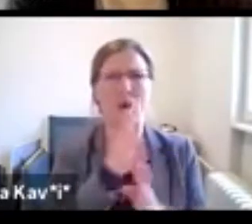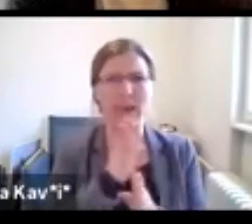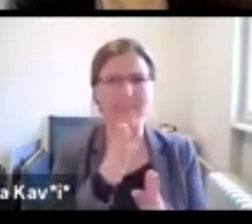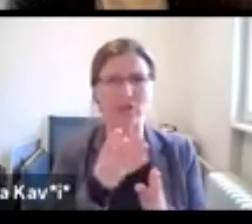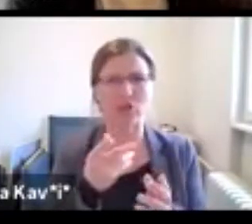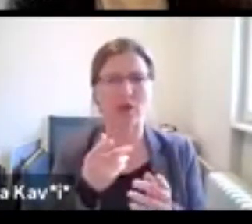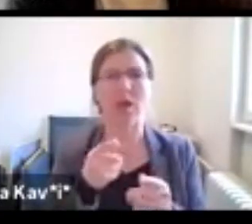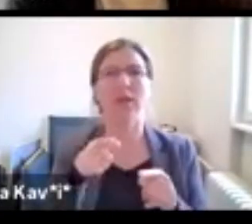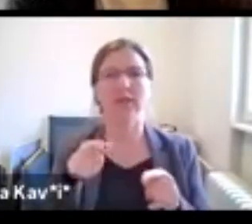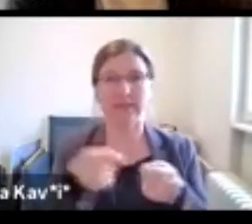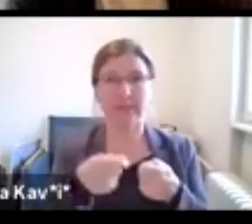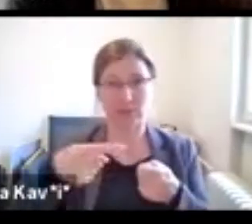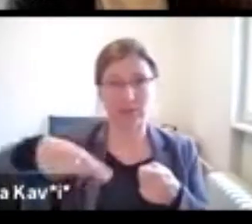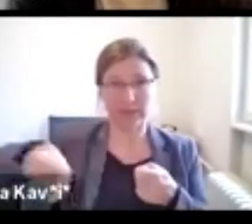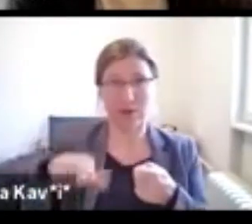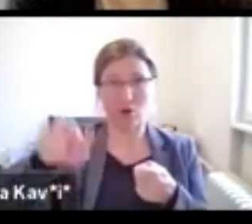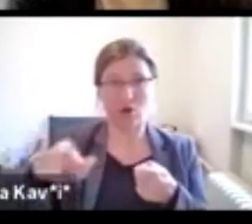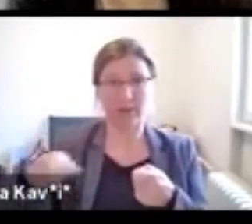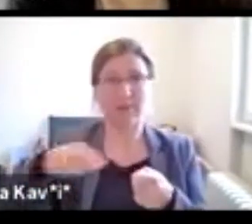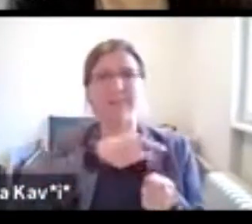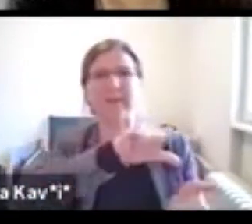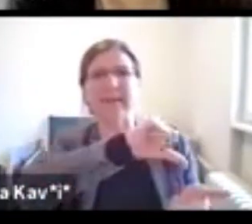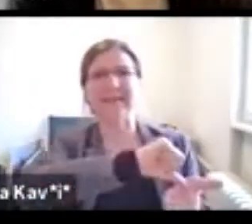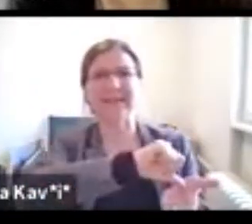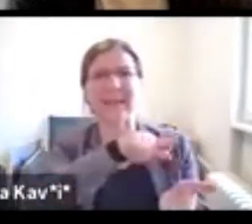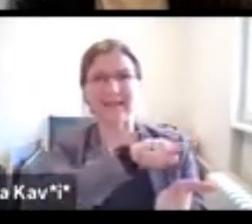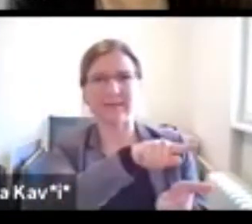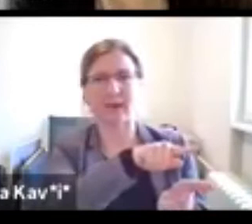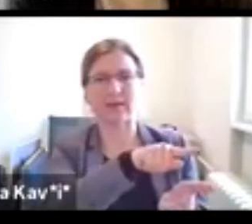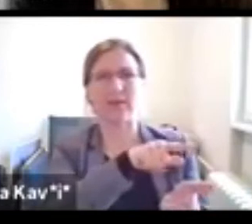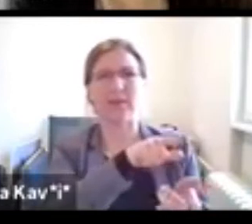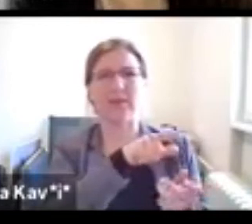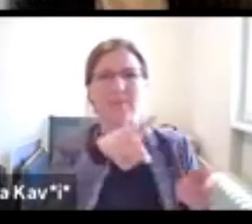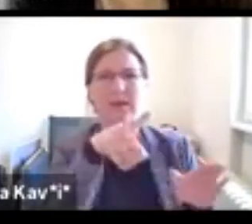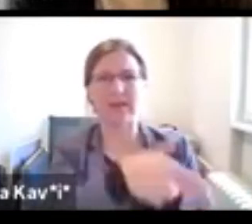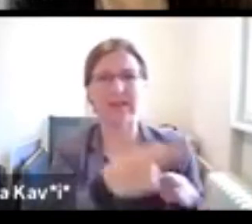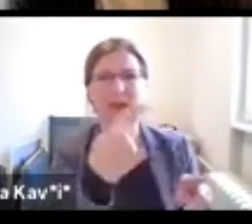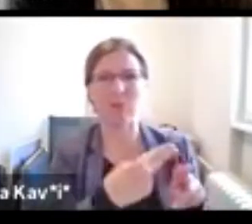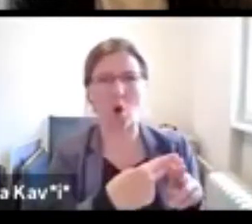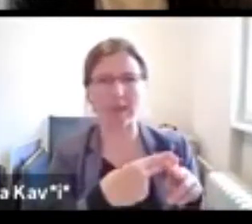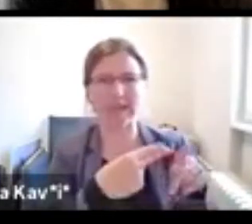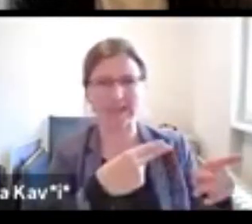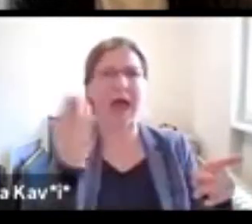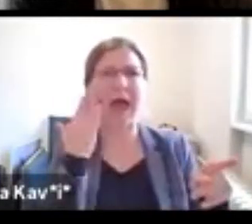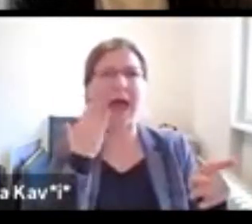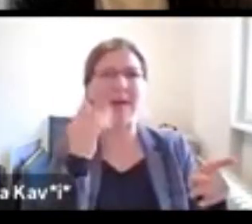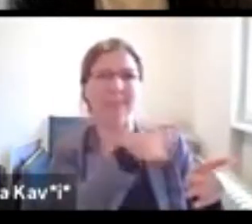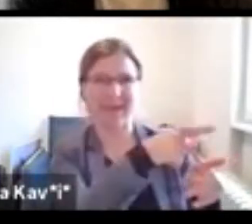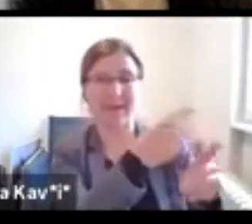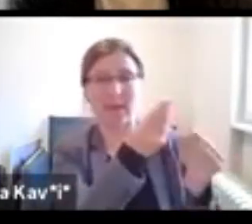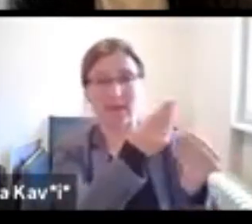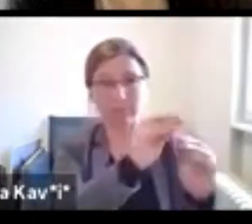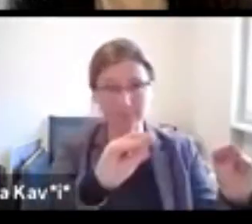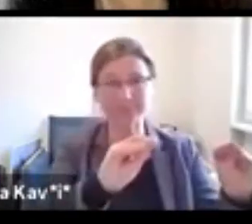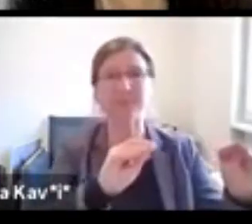prema centrima za kontrolu bolesti i prevenciju u SAD-u, osobe s motoričkim poremećajima u pravilu nemaju